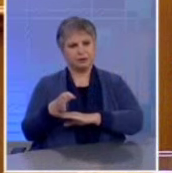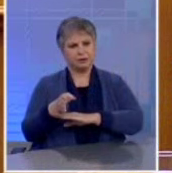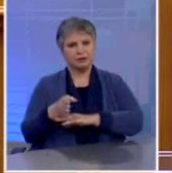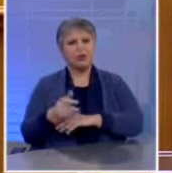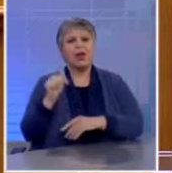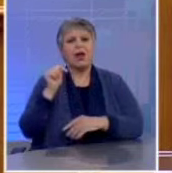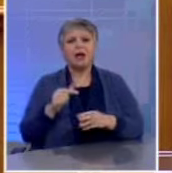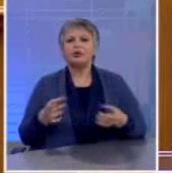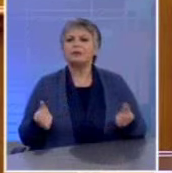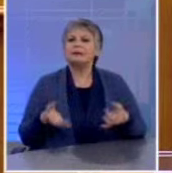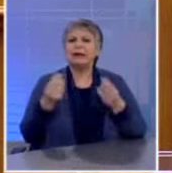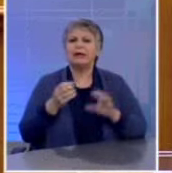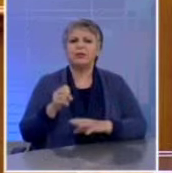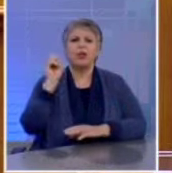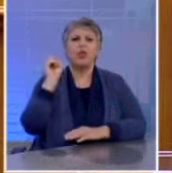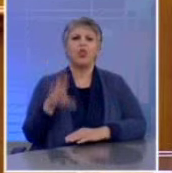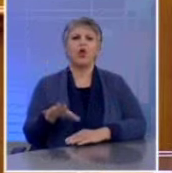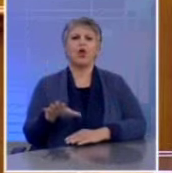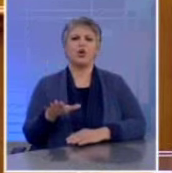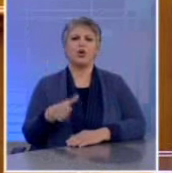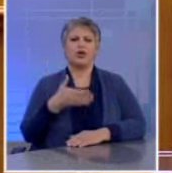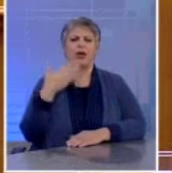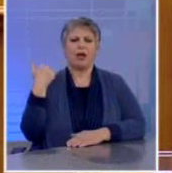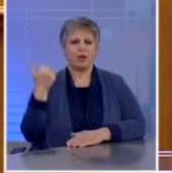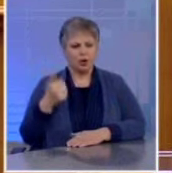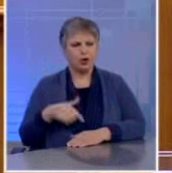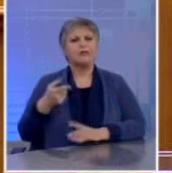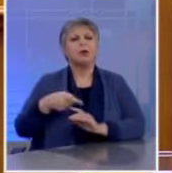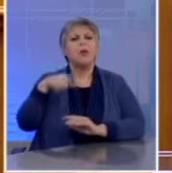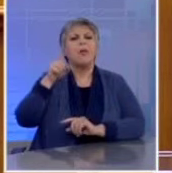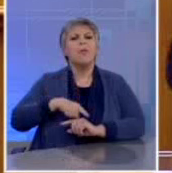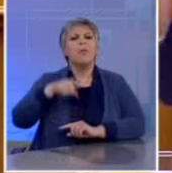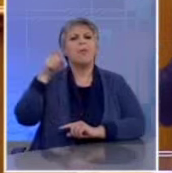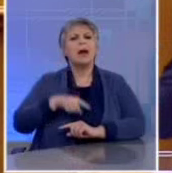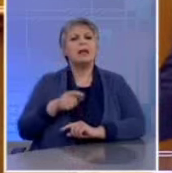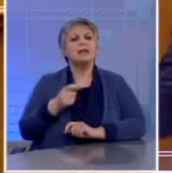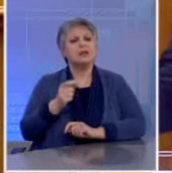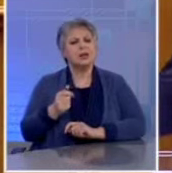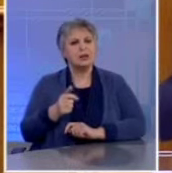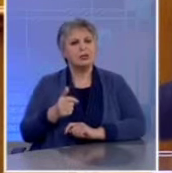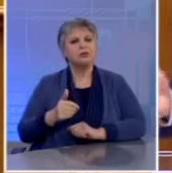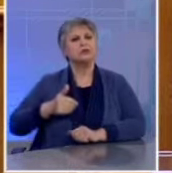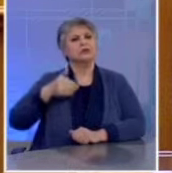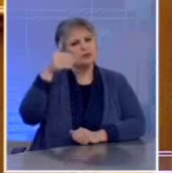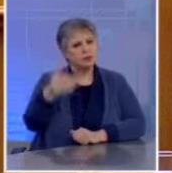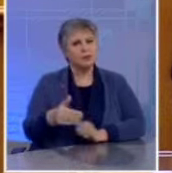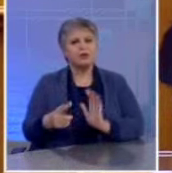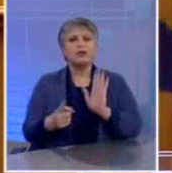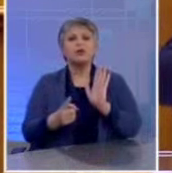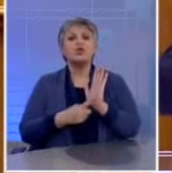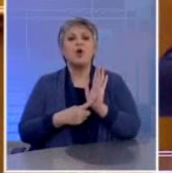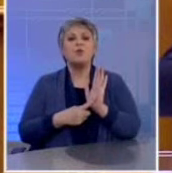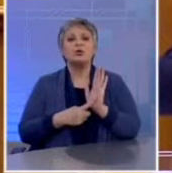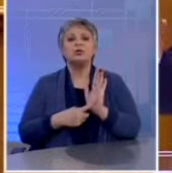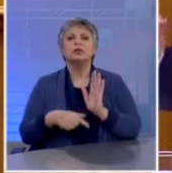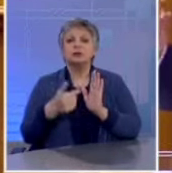αμνηστευτική διάταξη ψηφίστηκε και ίσχυσε για μερικές μέρες, καταργήθηκε με επόμενο νόμο με το